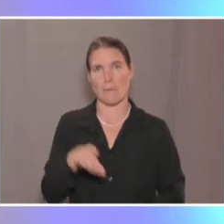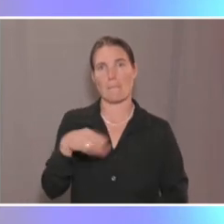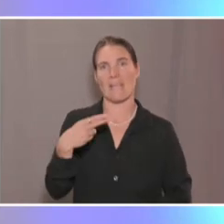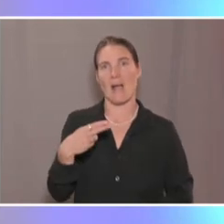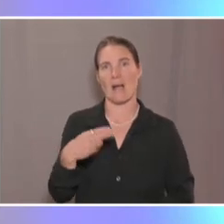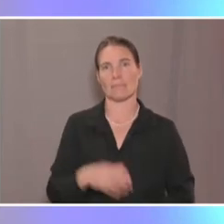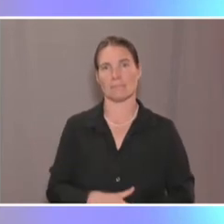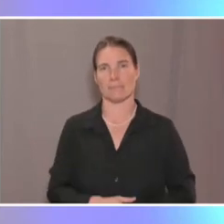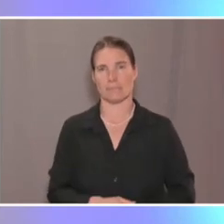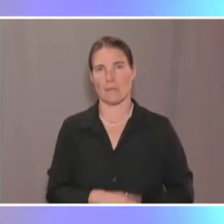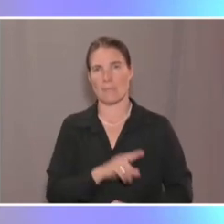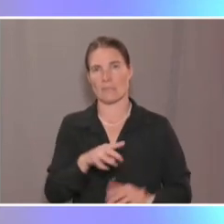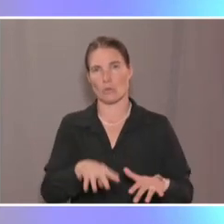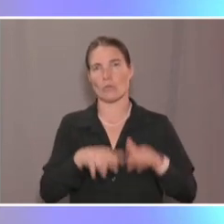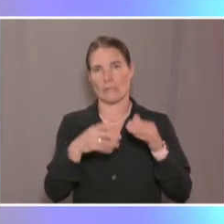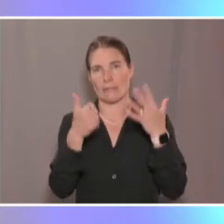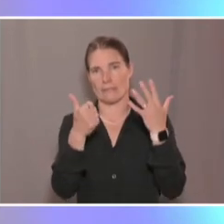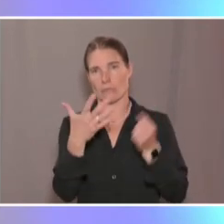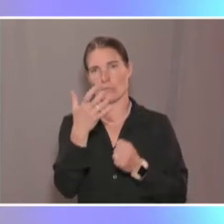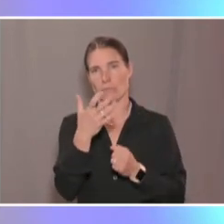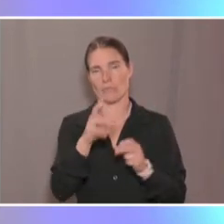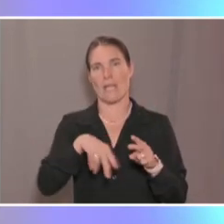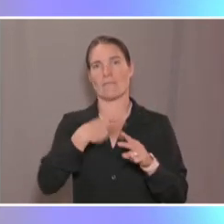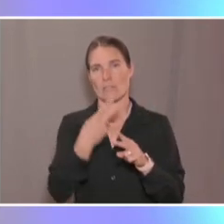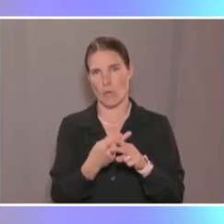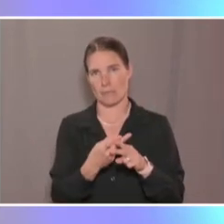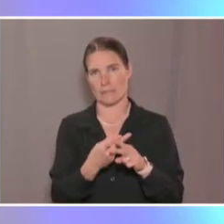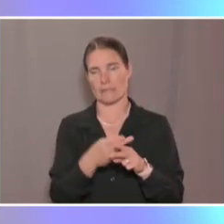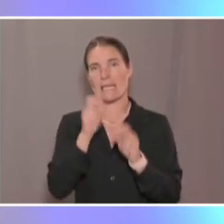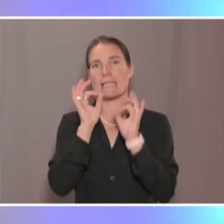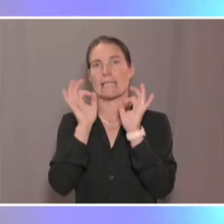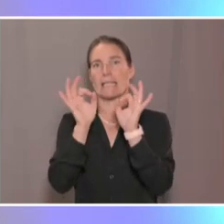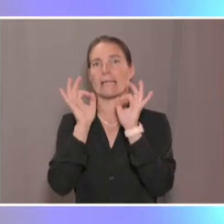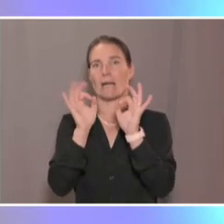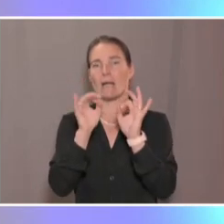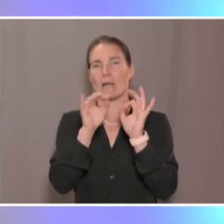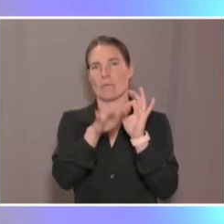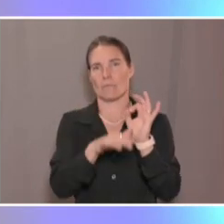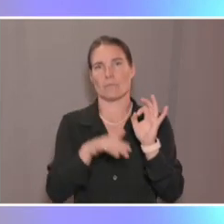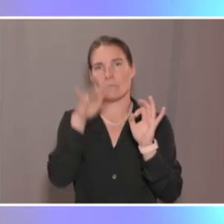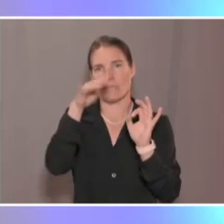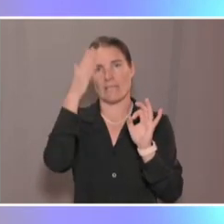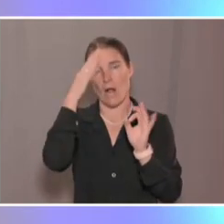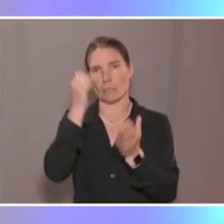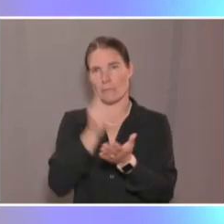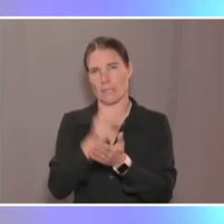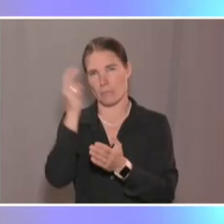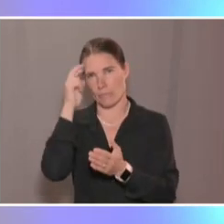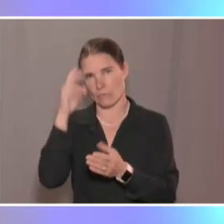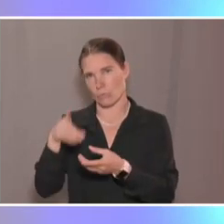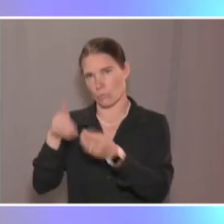schnell. Bis 1956 verdoppelte sich der Lehrkörper auf 15 hauptamtliche Professoren und